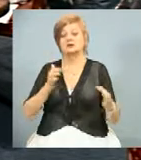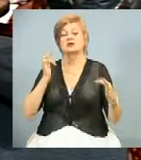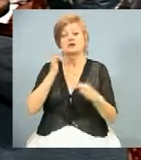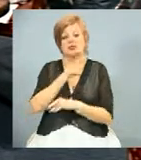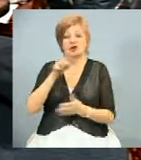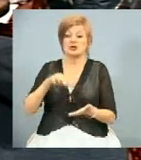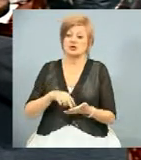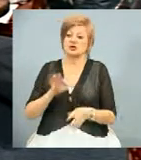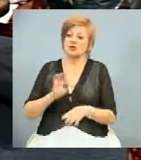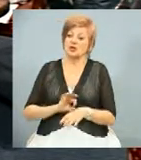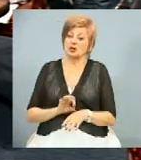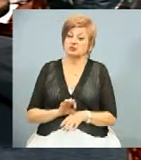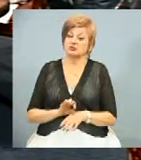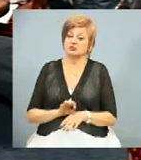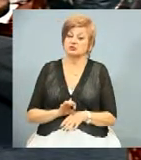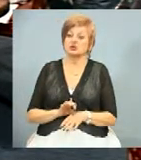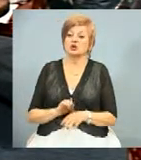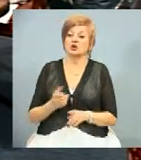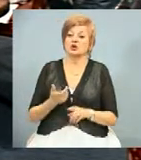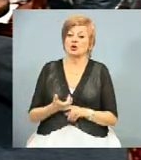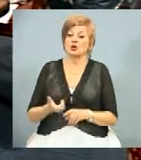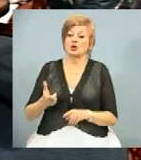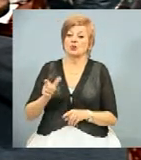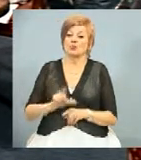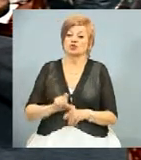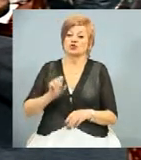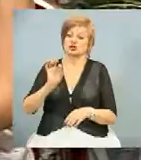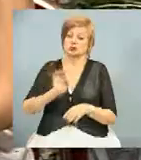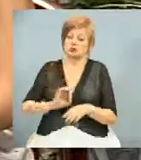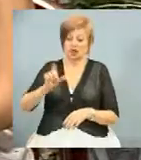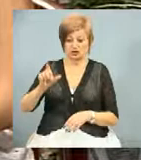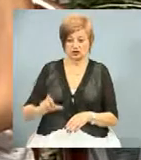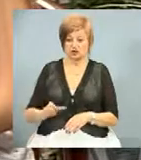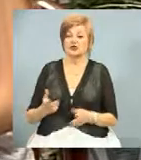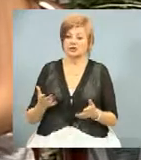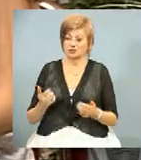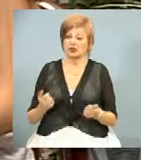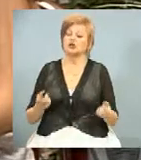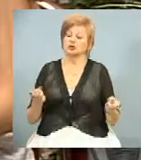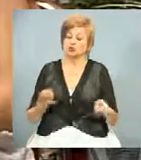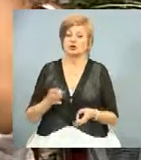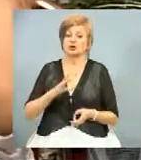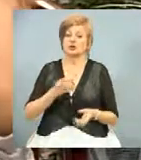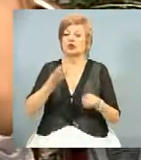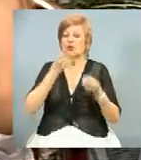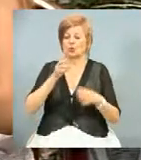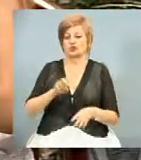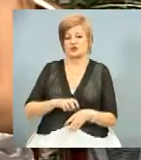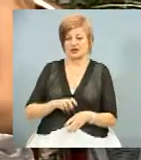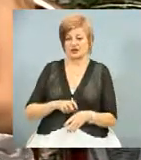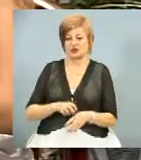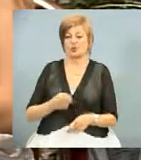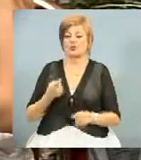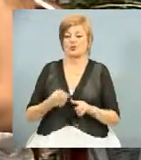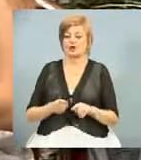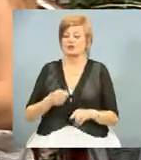діагноз? Та він ще більше захворить. От уявляєш, наскільки це складно бути лікарем. Тож, друзі, як бачимо,